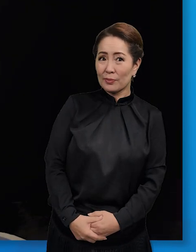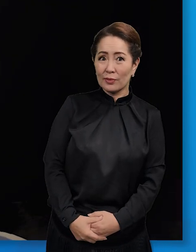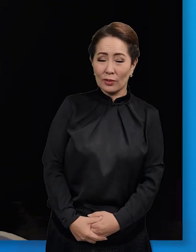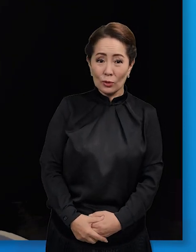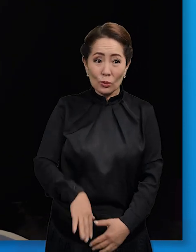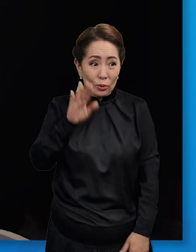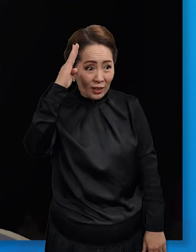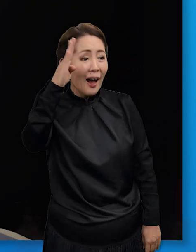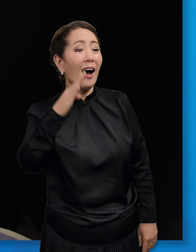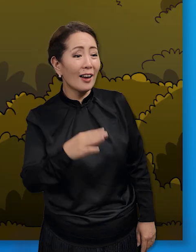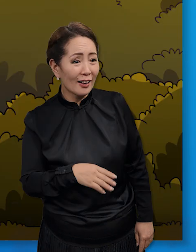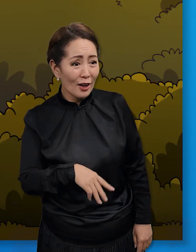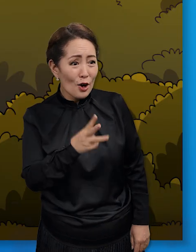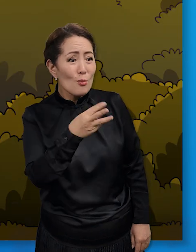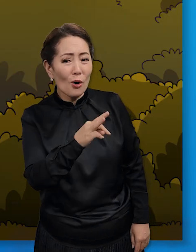Оо хай мөнх.